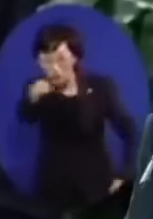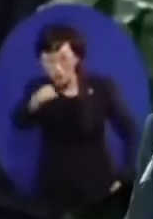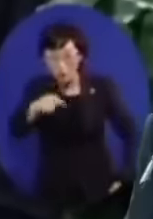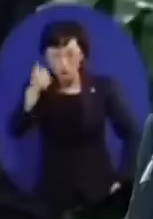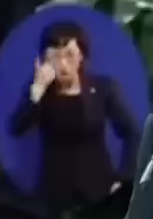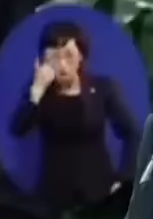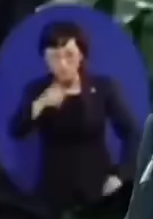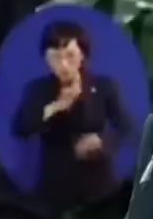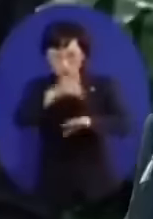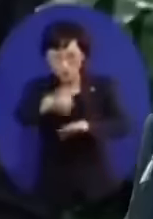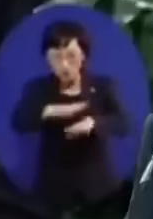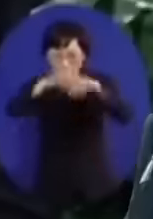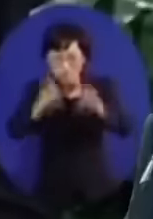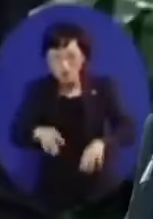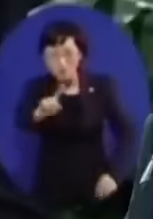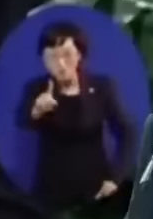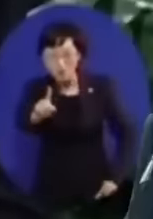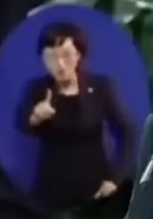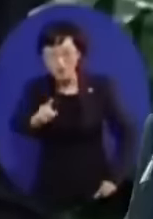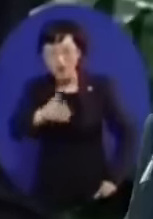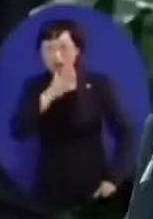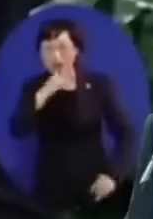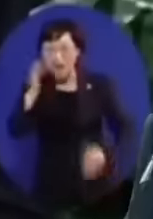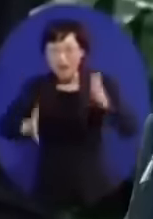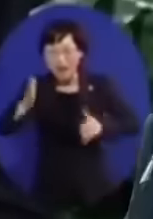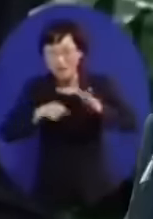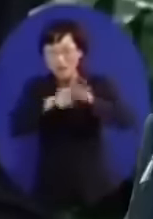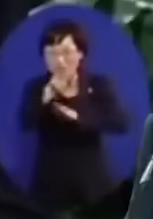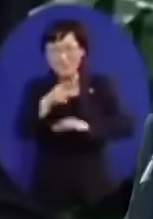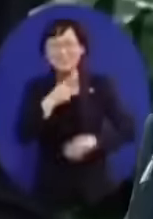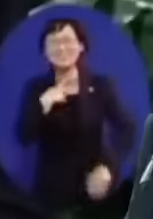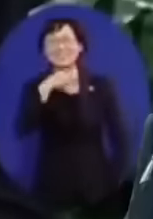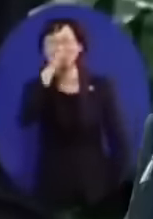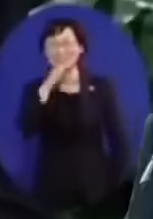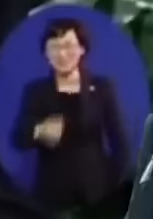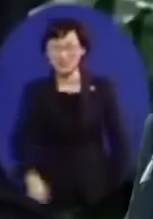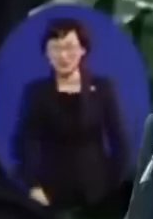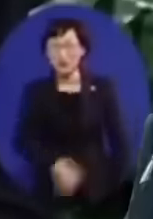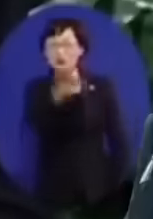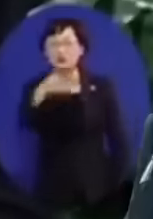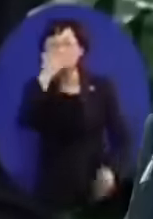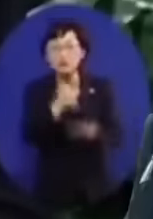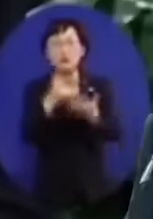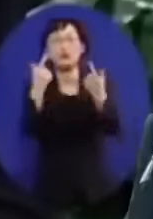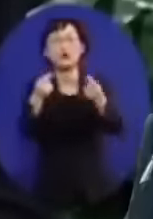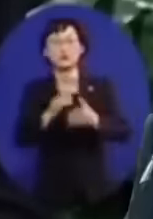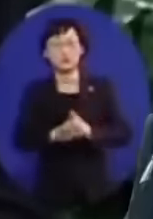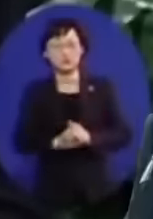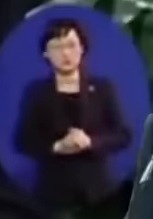버리고 따라오고 달아났던 기억이 납니다. 우리의 죄도 그와 같습니다.